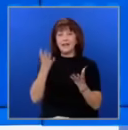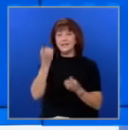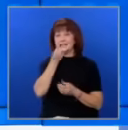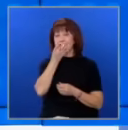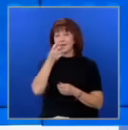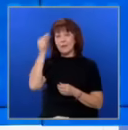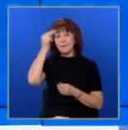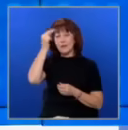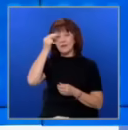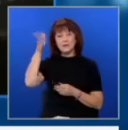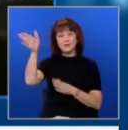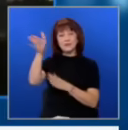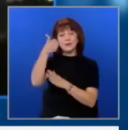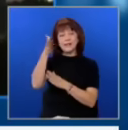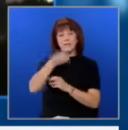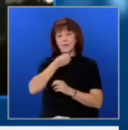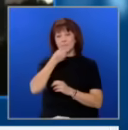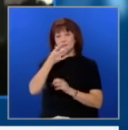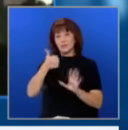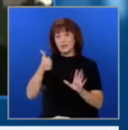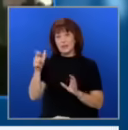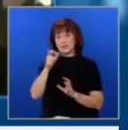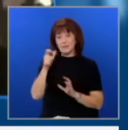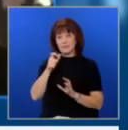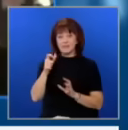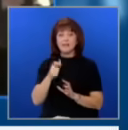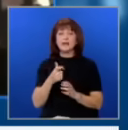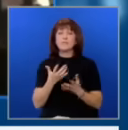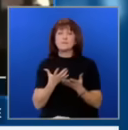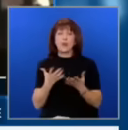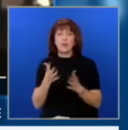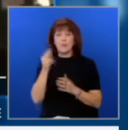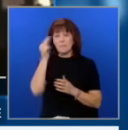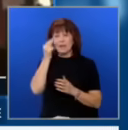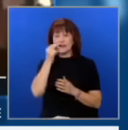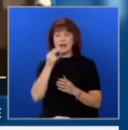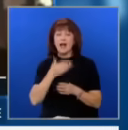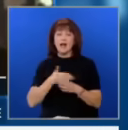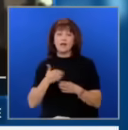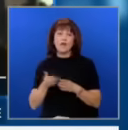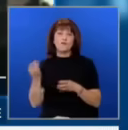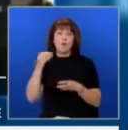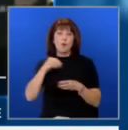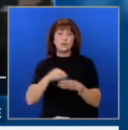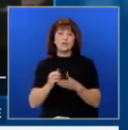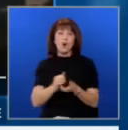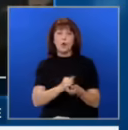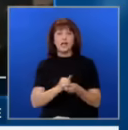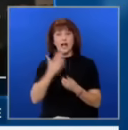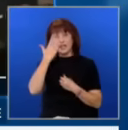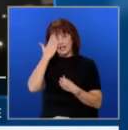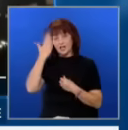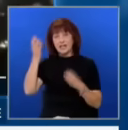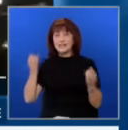по случай Деня на Съединението. Стотици българи от двете страни на границата редовно взимат участие в организацията на честванията.